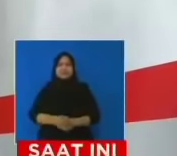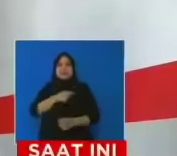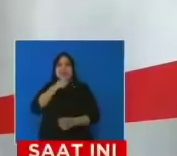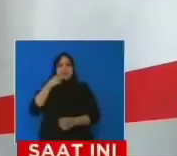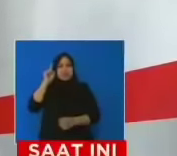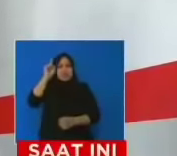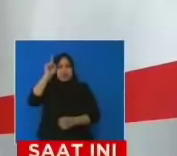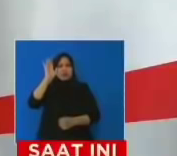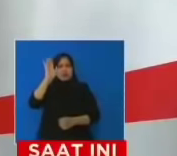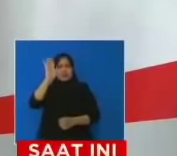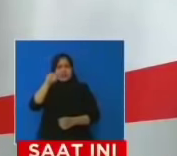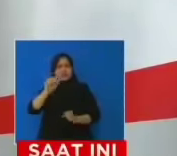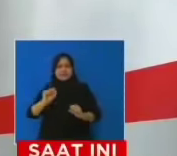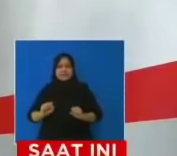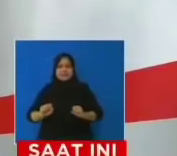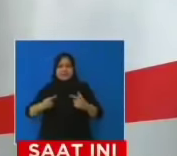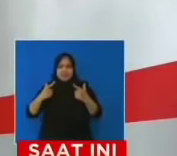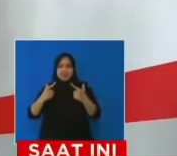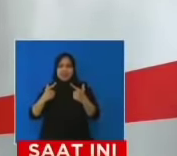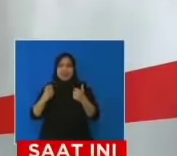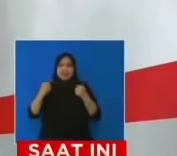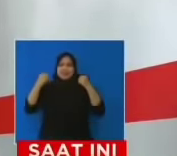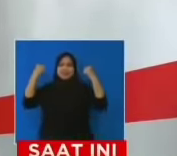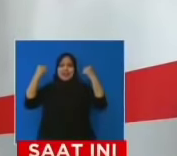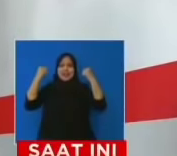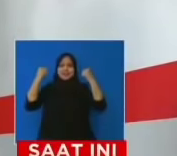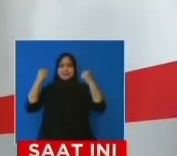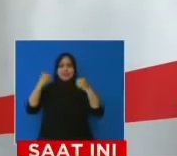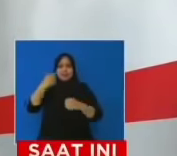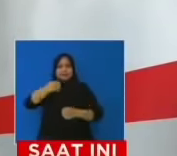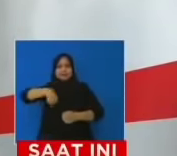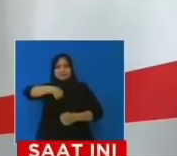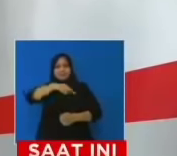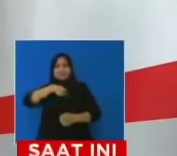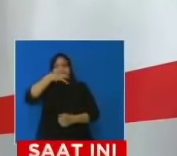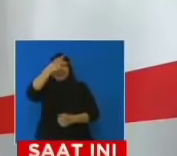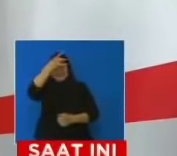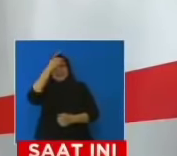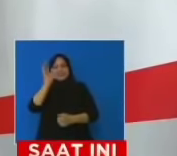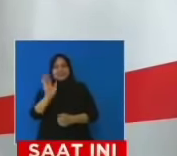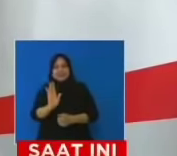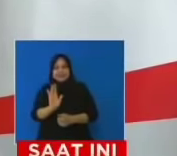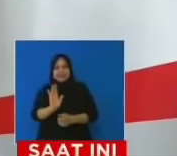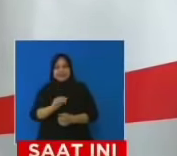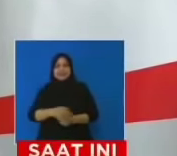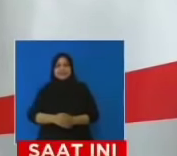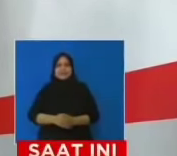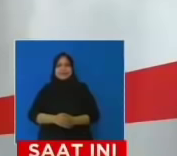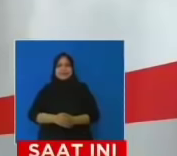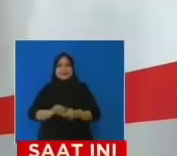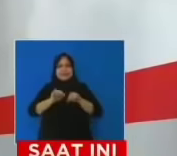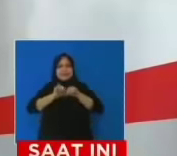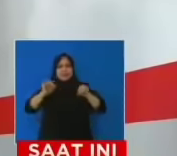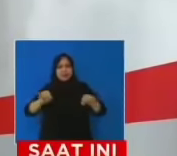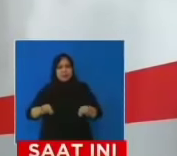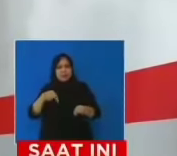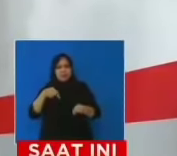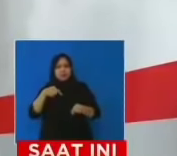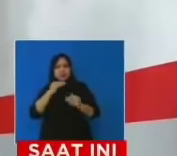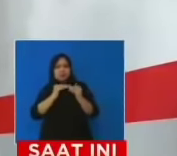sehat, agar kita tidak menjadi sakit, dan imunitas harus tetap lebih